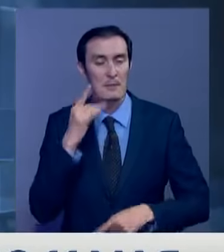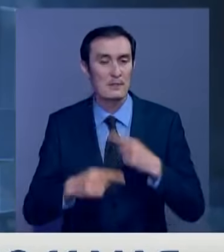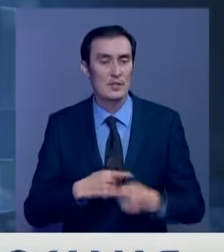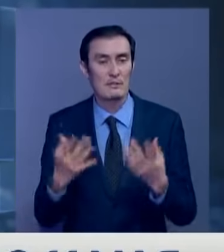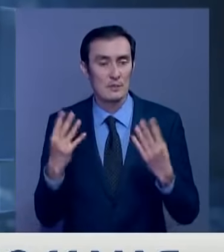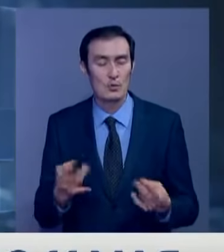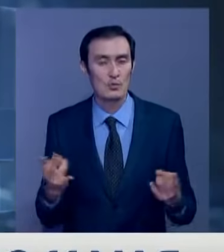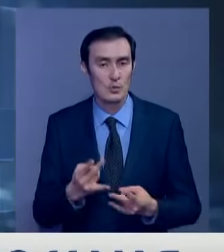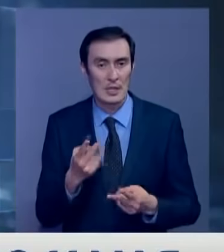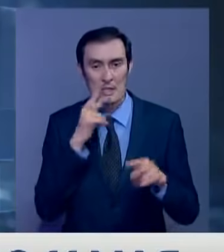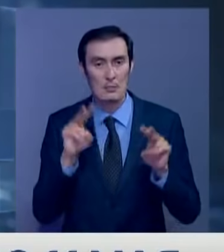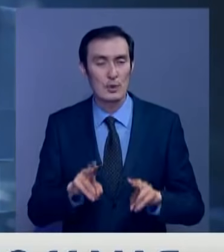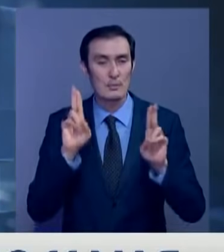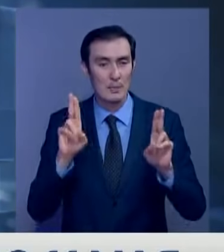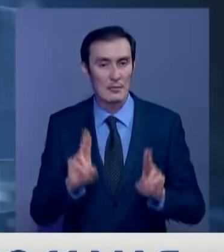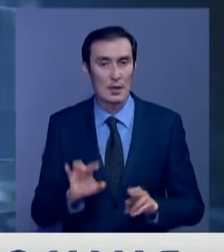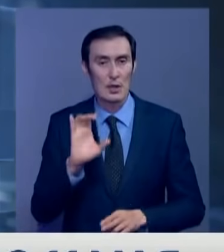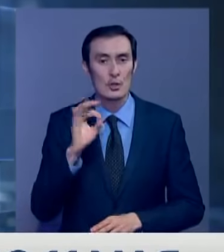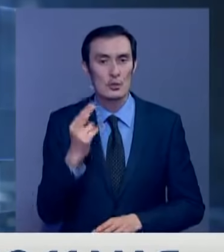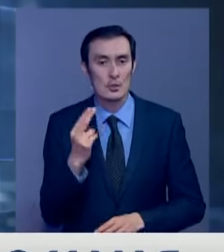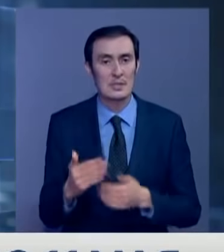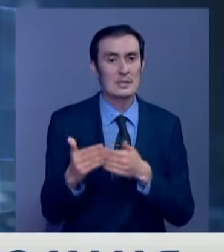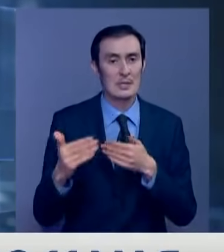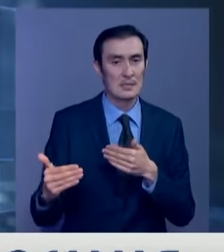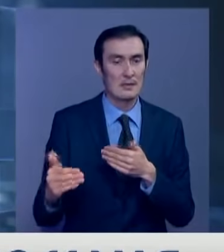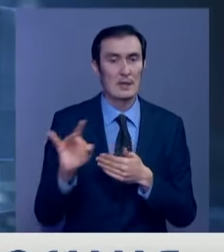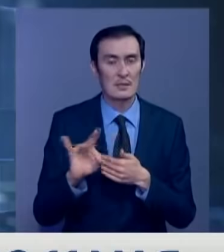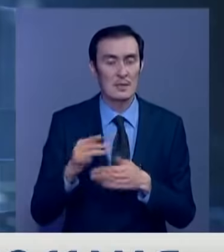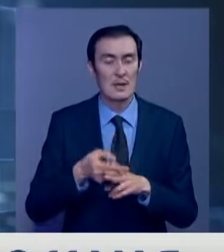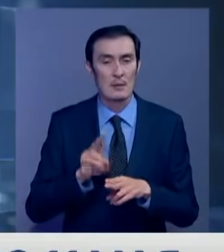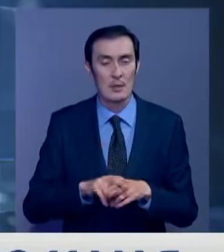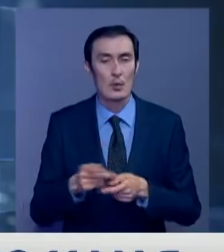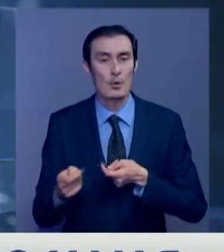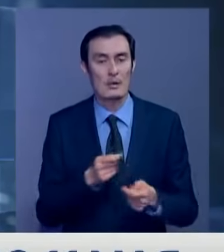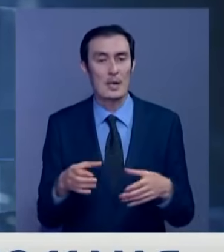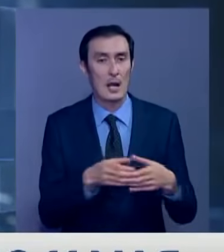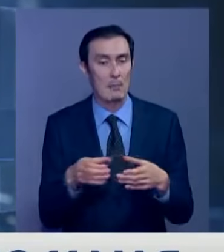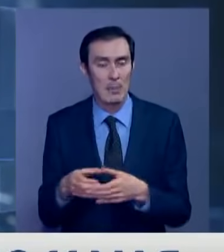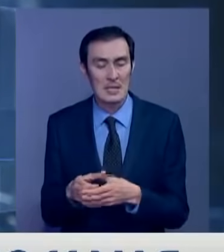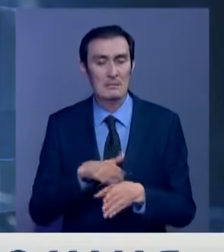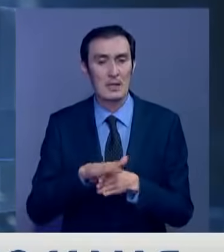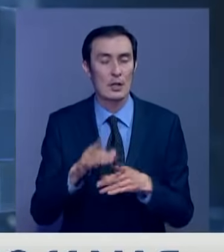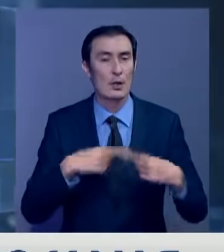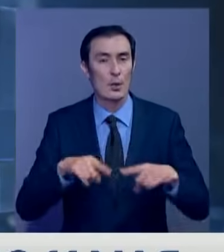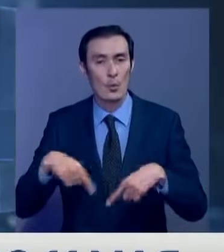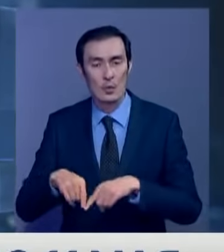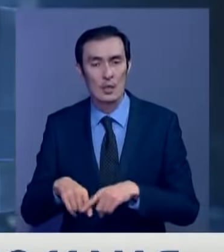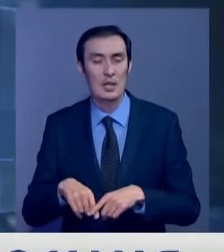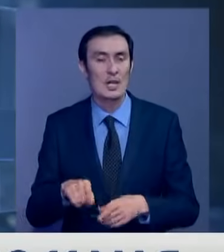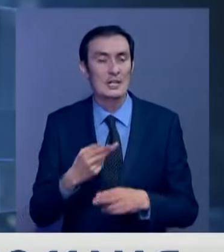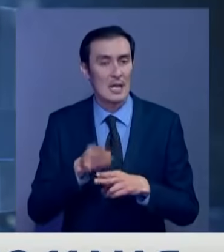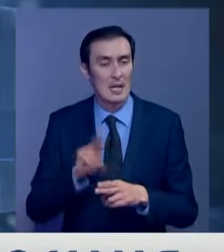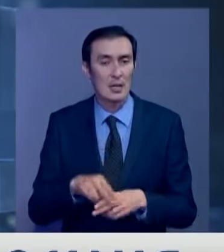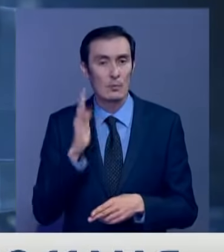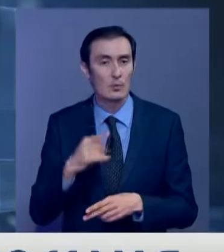жизни нужно придерживаться правил социального дистанцирования. Руководители предприятий и местные исполнительные органы несут за